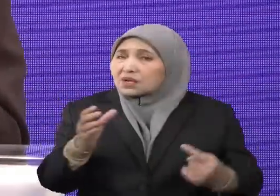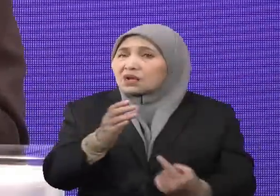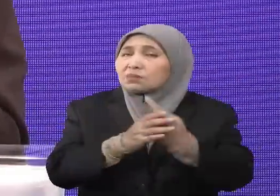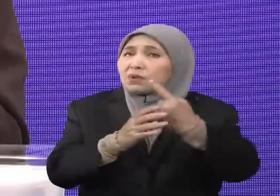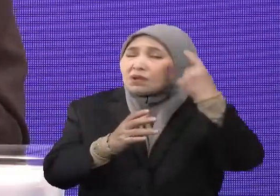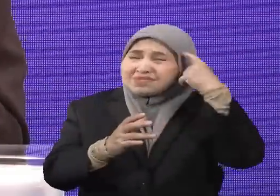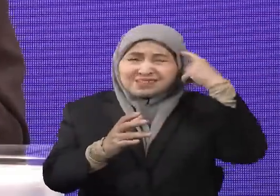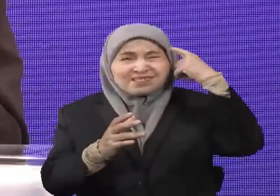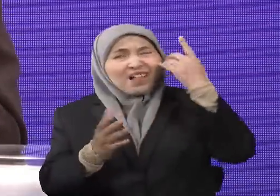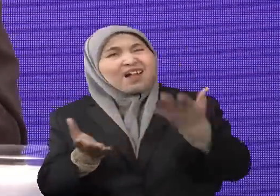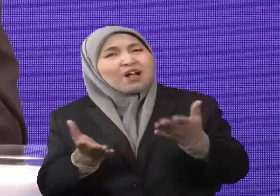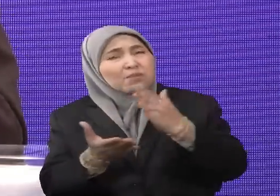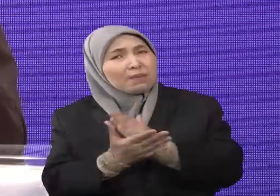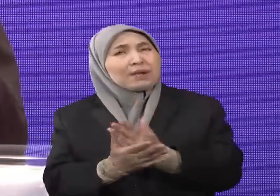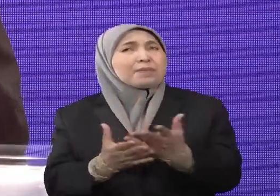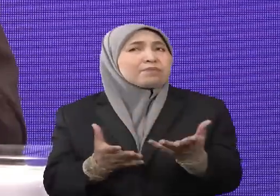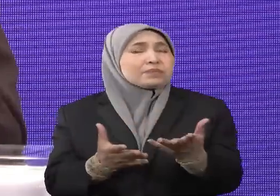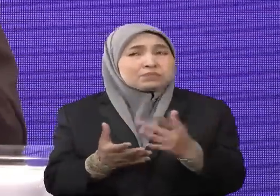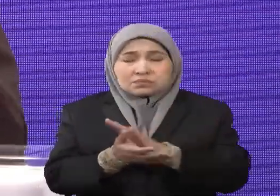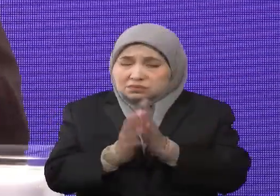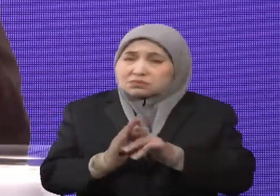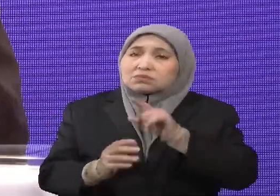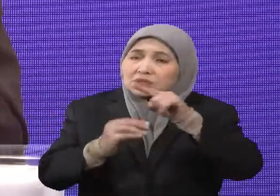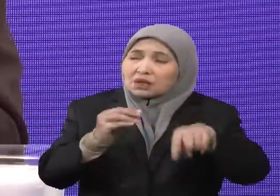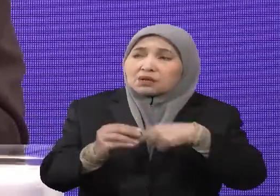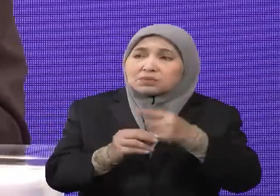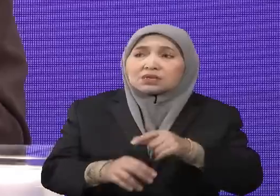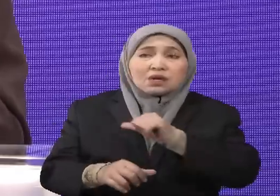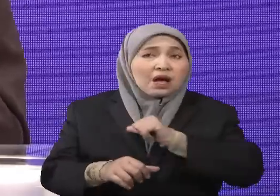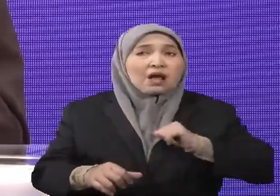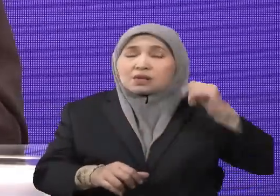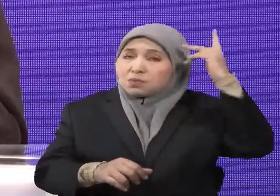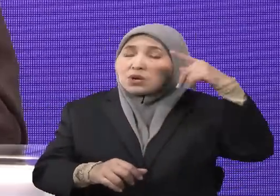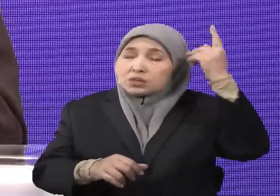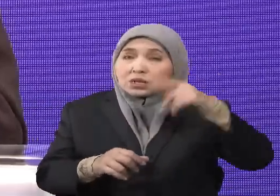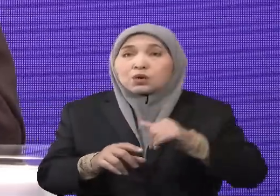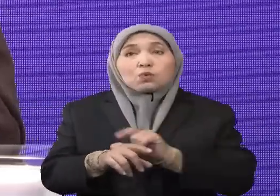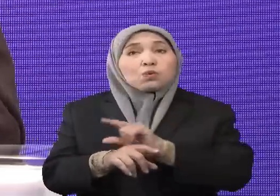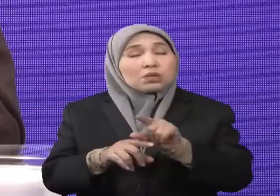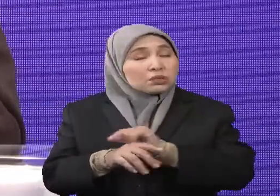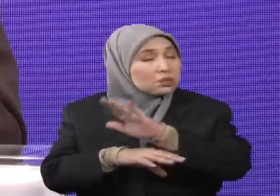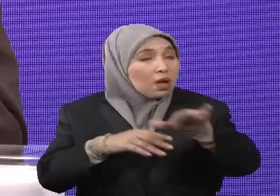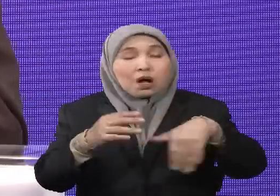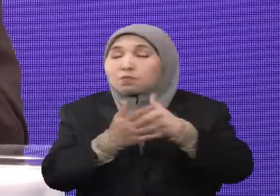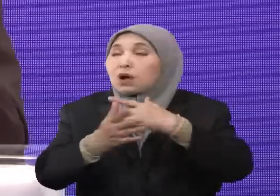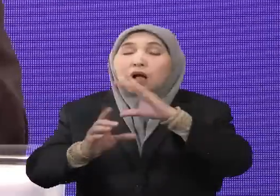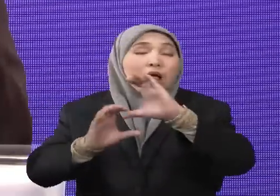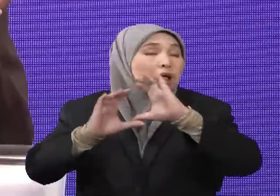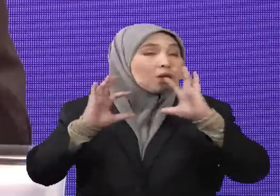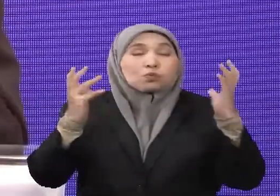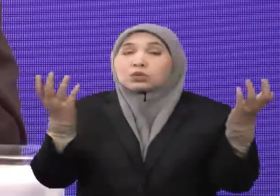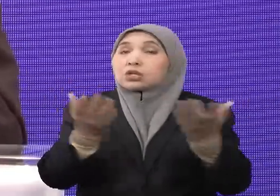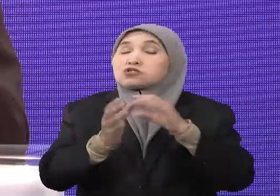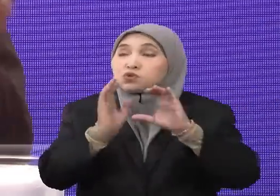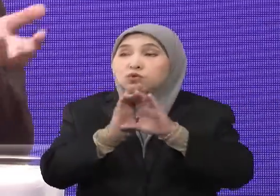cagar dan bener nih teman-teman kita seluruh dunia pakai alih politik seluruh dunia pakai contoh dulu